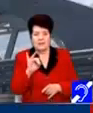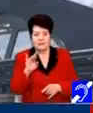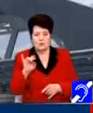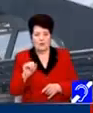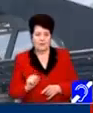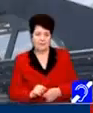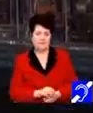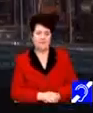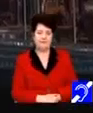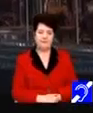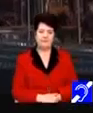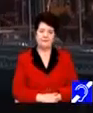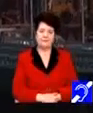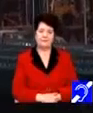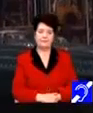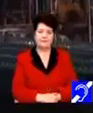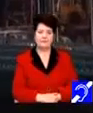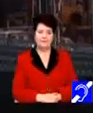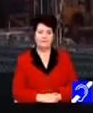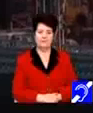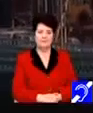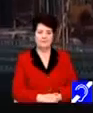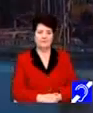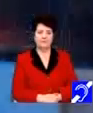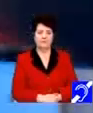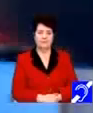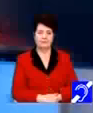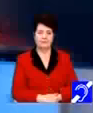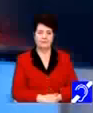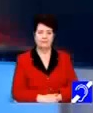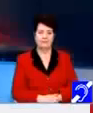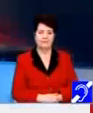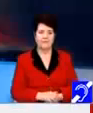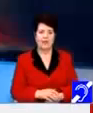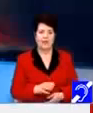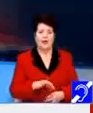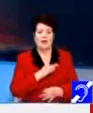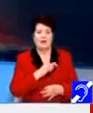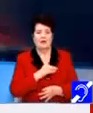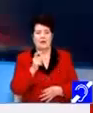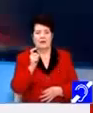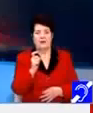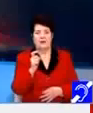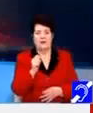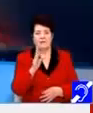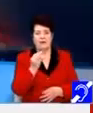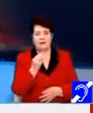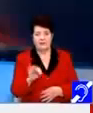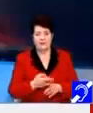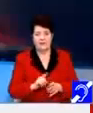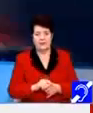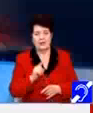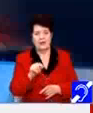Kievului. E alertă roșie în Hawaii, în zona vulcanului